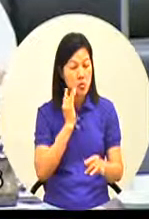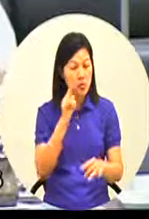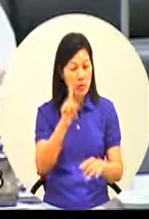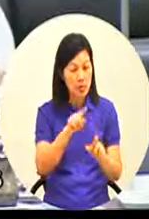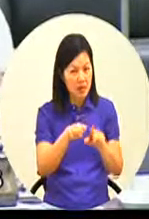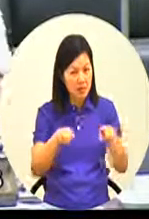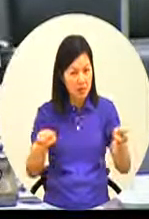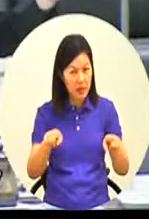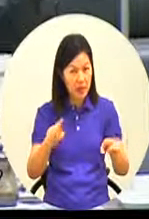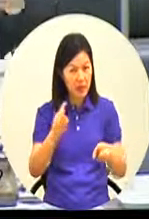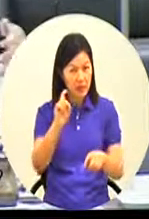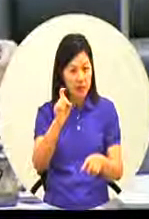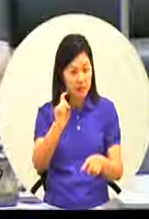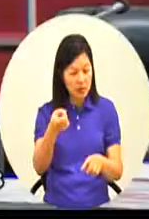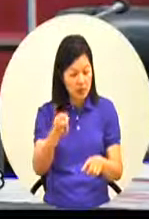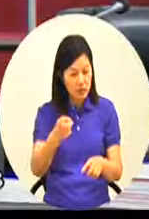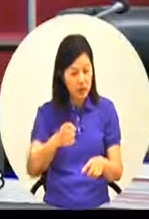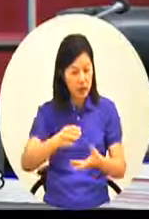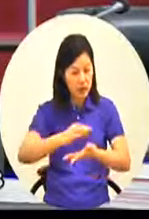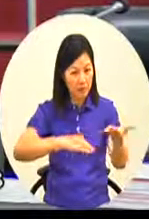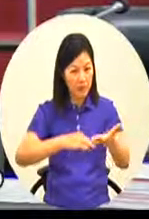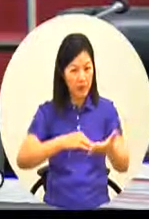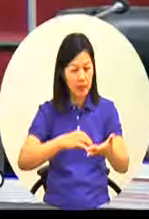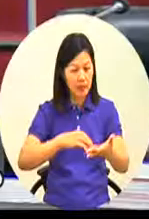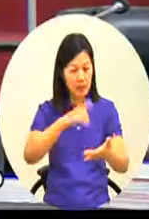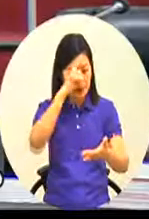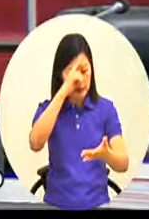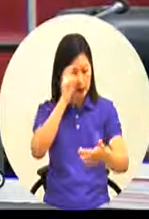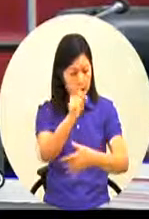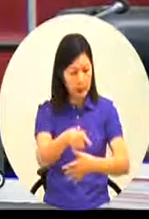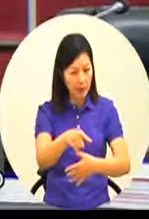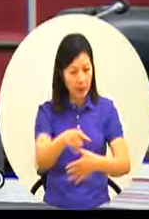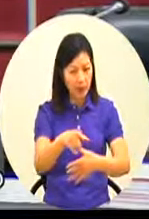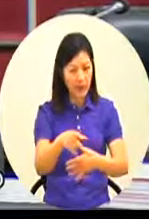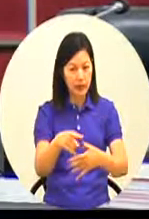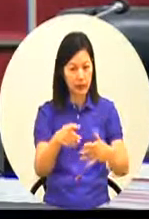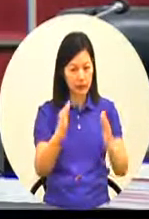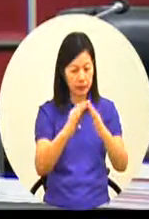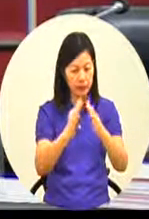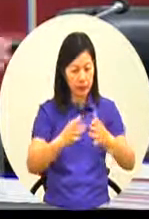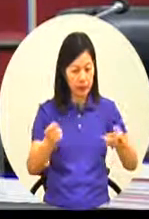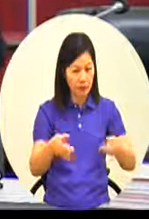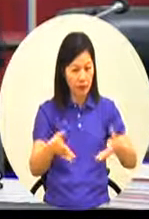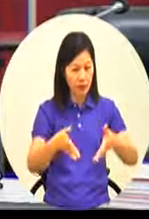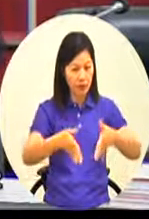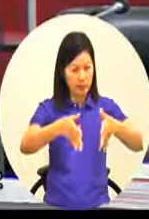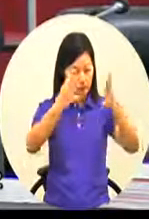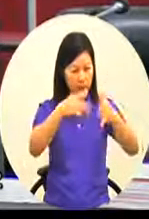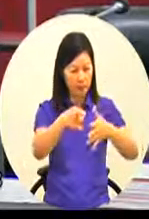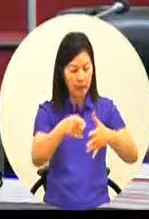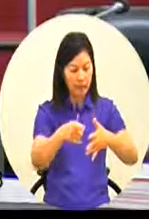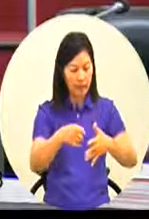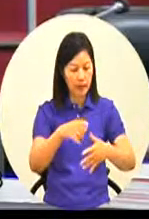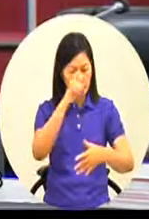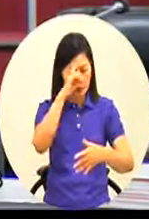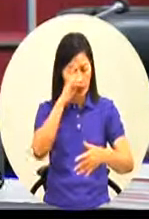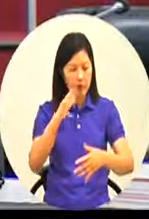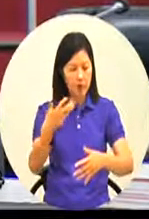10万元，想要去那个地方购地盖房子的，请举手，不要4万8万就好